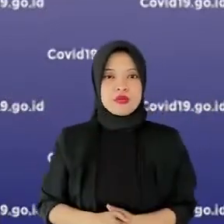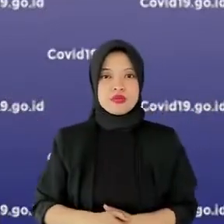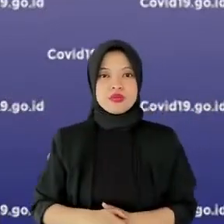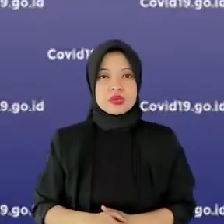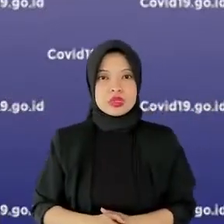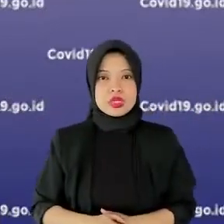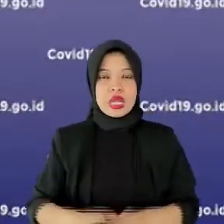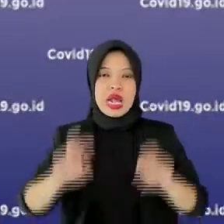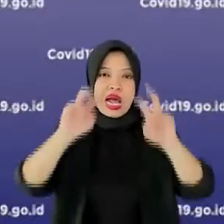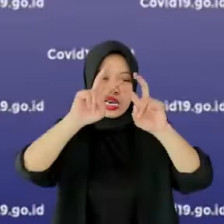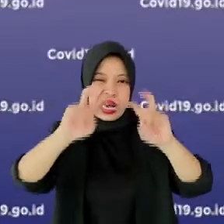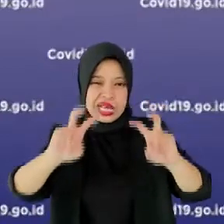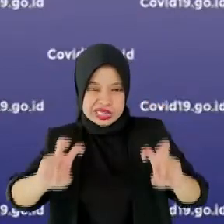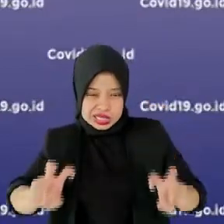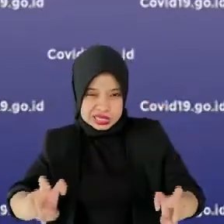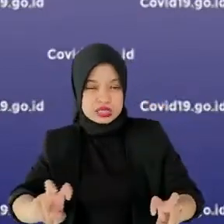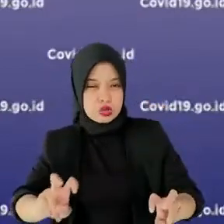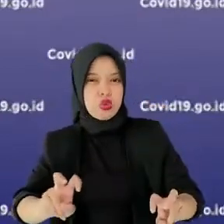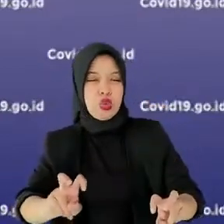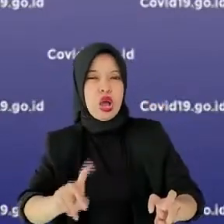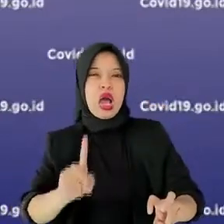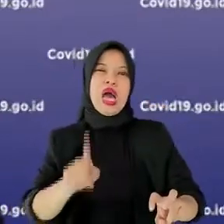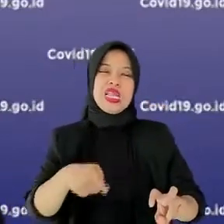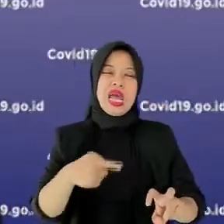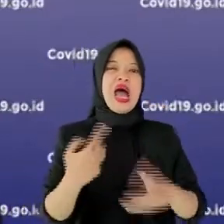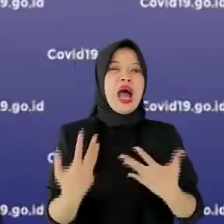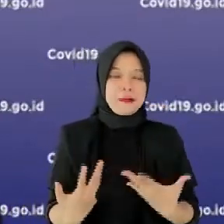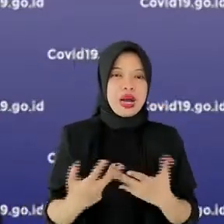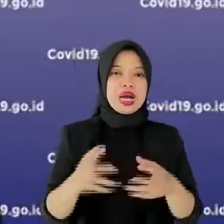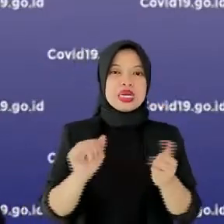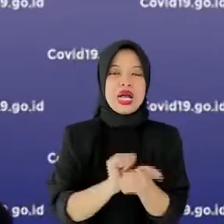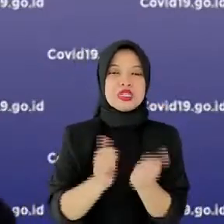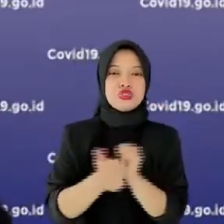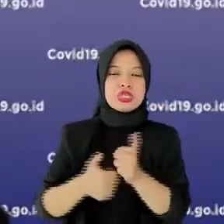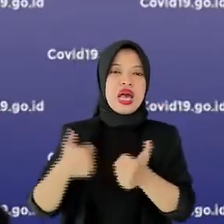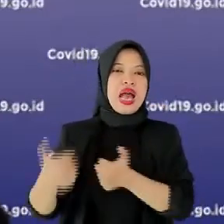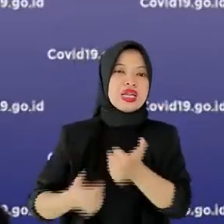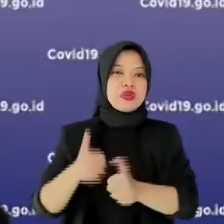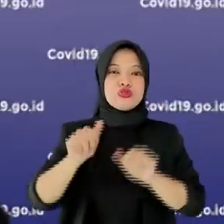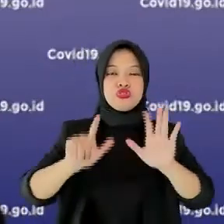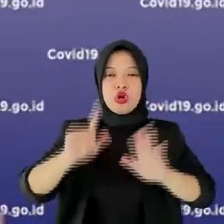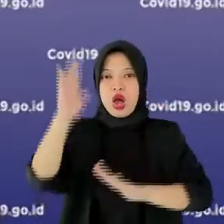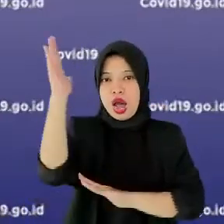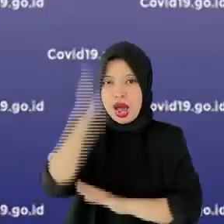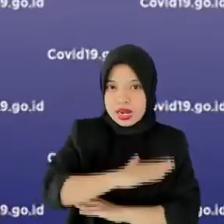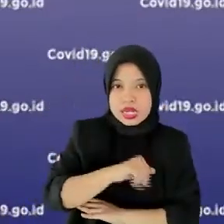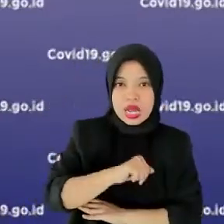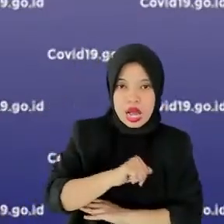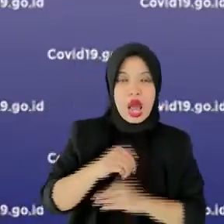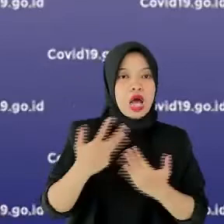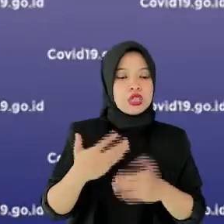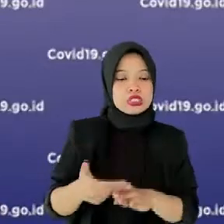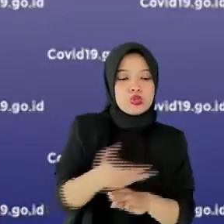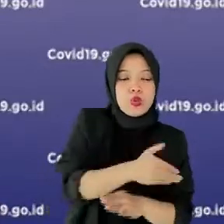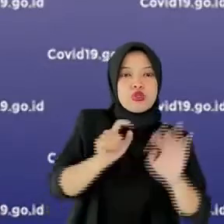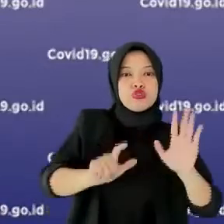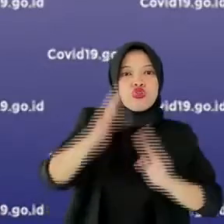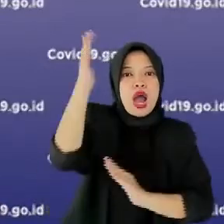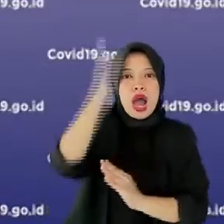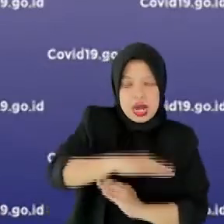analisis 7 days moving average, kita melihat gimana tren jumlah kasus aktif 7 hari terakhir dibandingkan dengan 7 hari